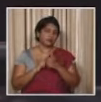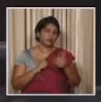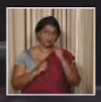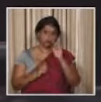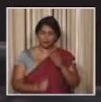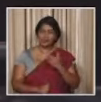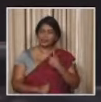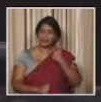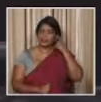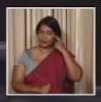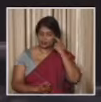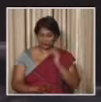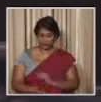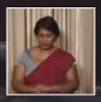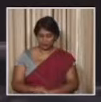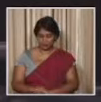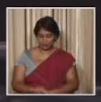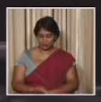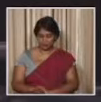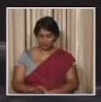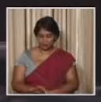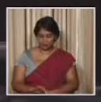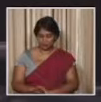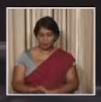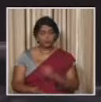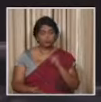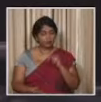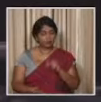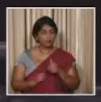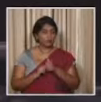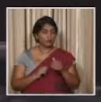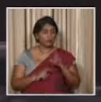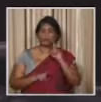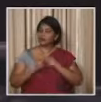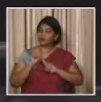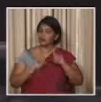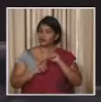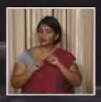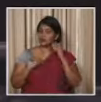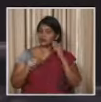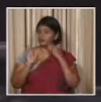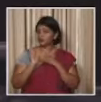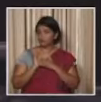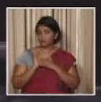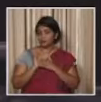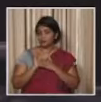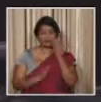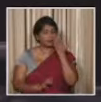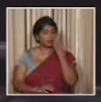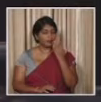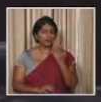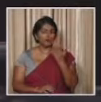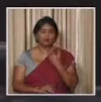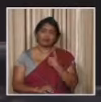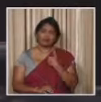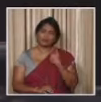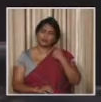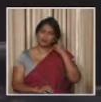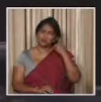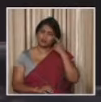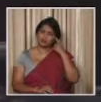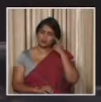යුතුයි කියලා අපි හිතනවා. අද සිද්ධ වෙනේ සාකච්ඡාව දිහා බලනකොට අපිට නම්